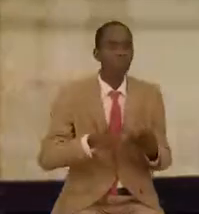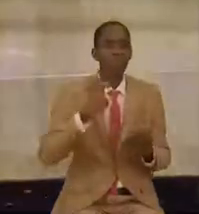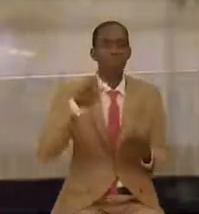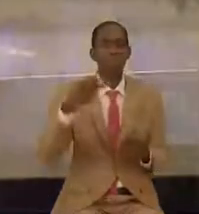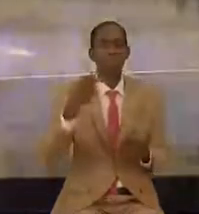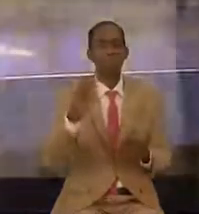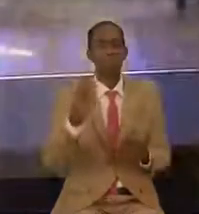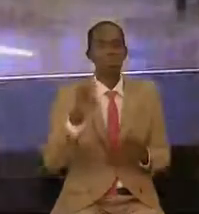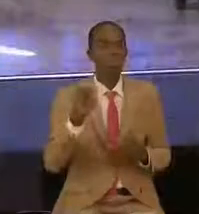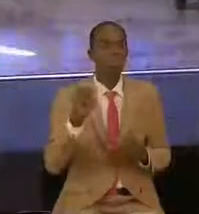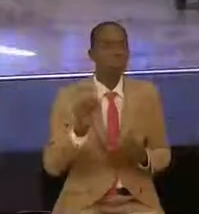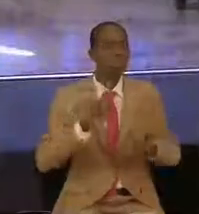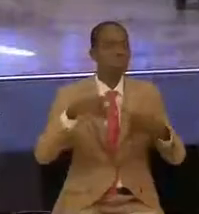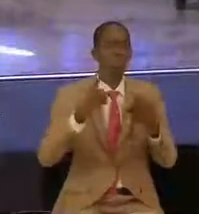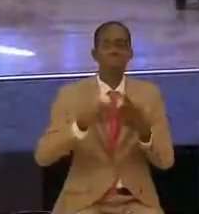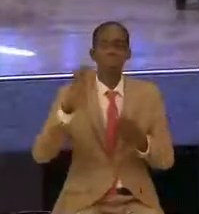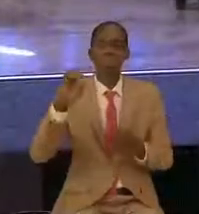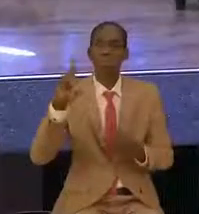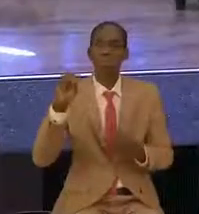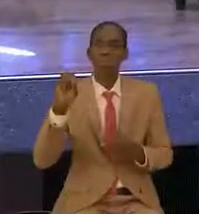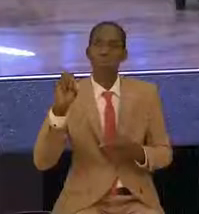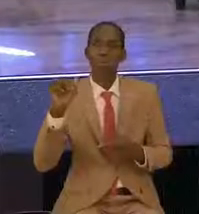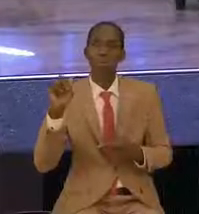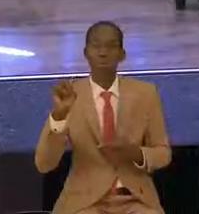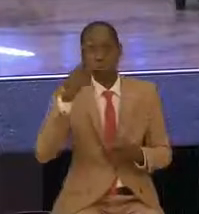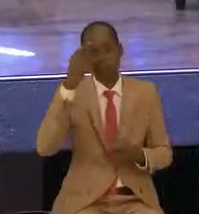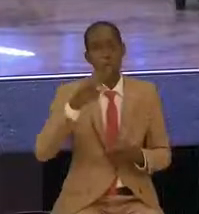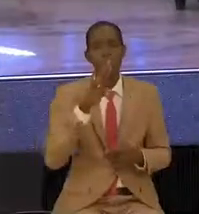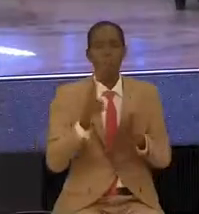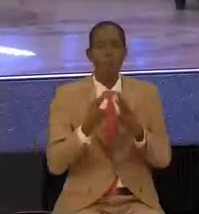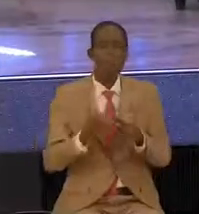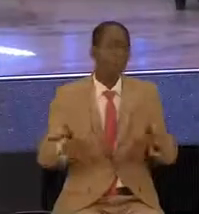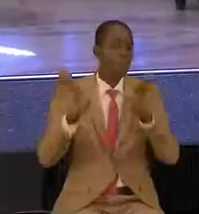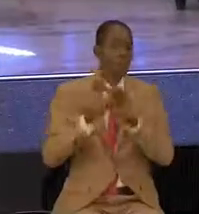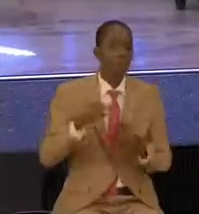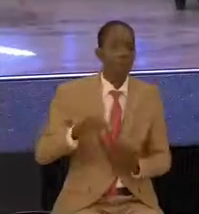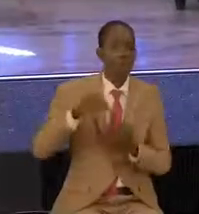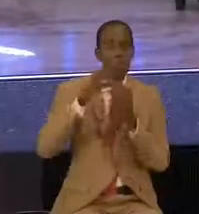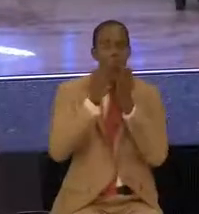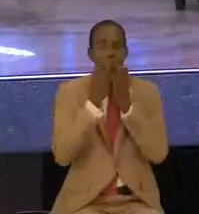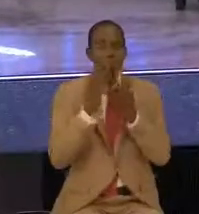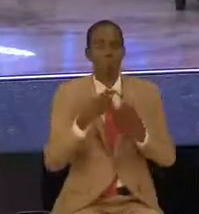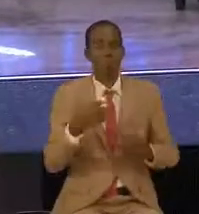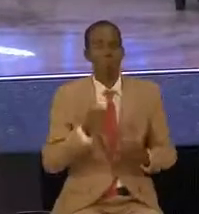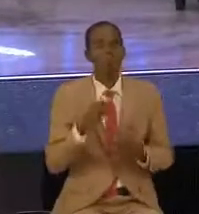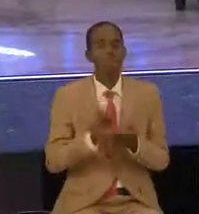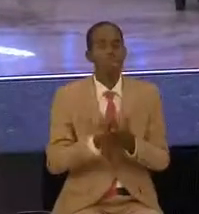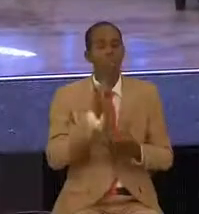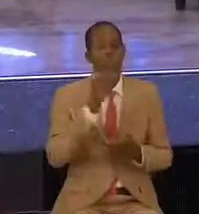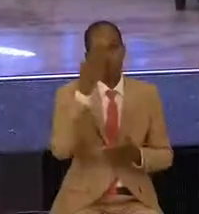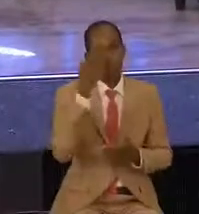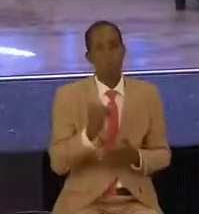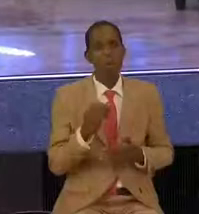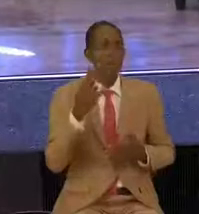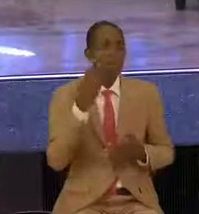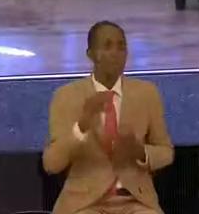aux Colossiens. Cependant, parce que vous m'êtes très cher, oui, j'ai le souci pour vous. Alors, okay.